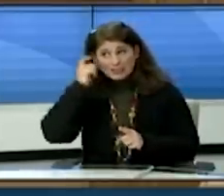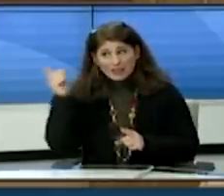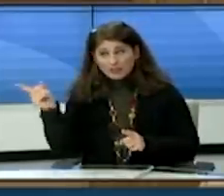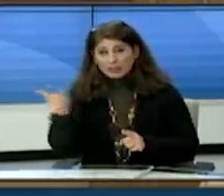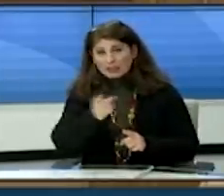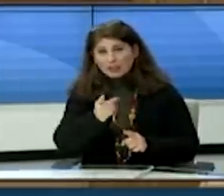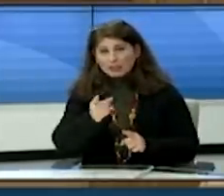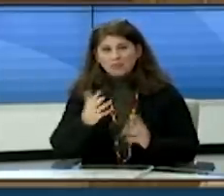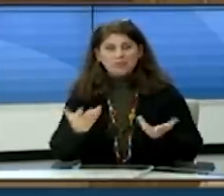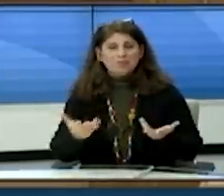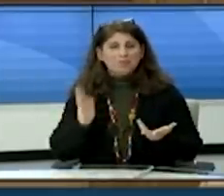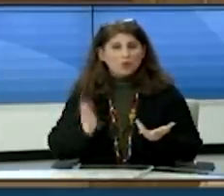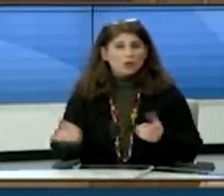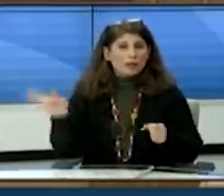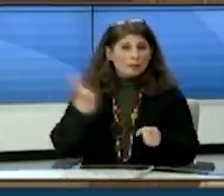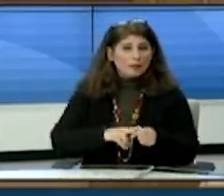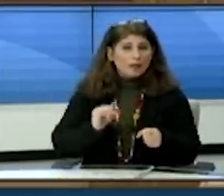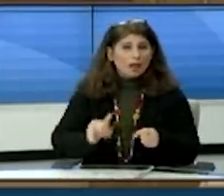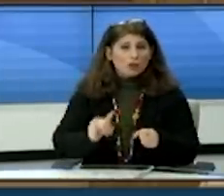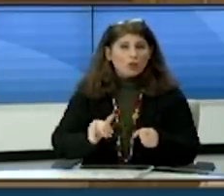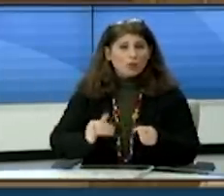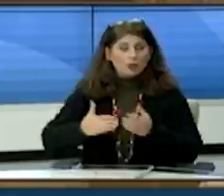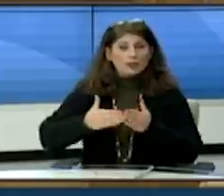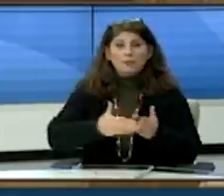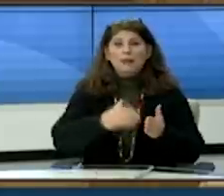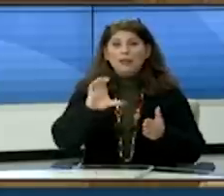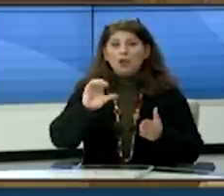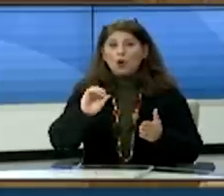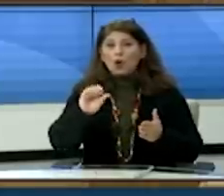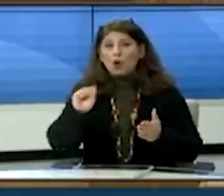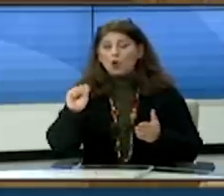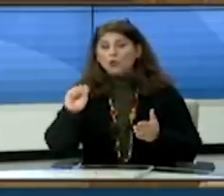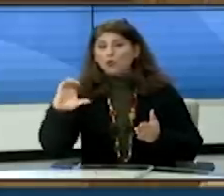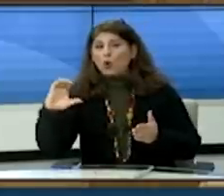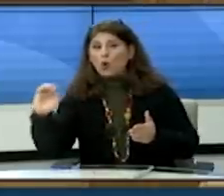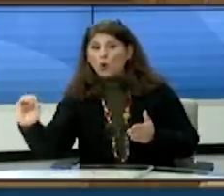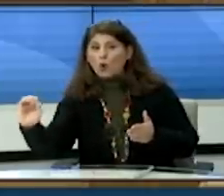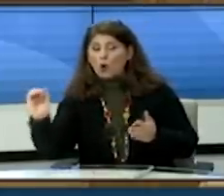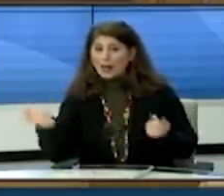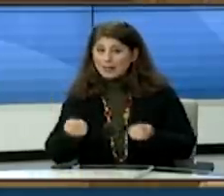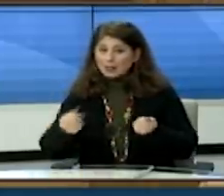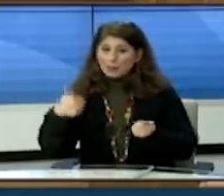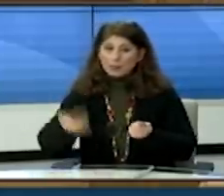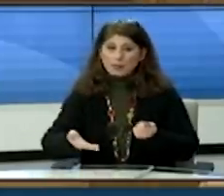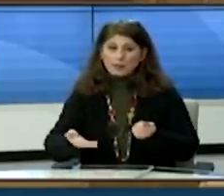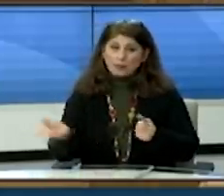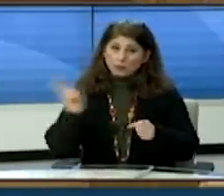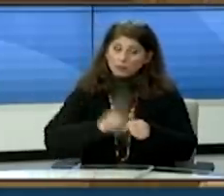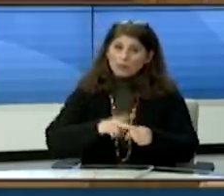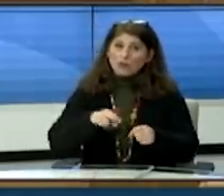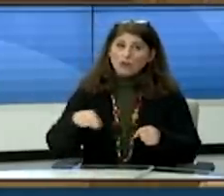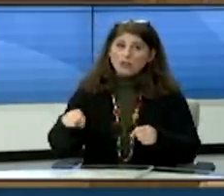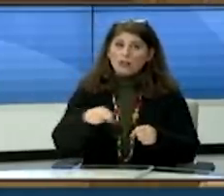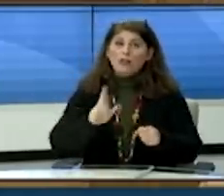Σκέφτεστε πόσοι μπορεί να είχαν σκοτωθεί ακόμα στο λιμάνι της Κόσκο αν οι εργαζόμενοι αμέσως μετά το χαμό του συναδέλφου